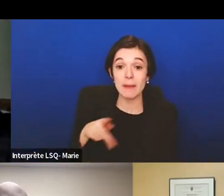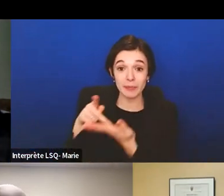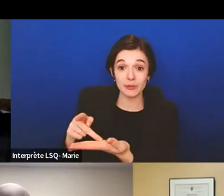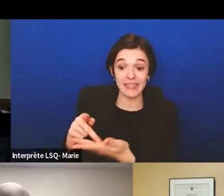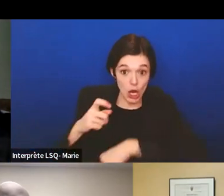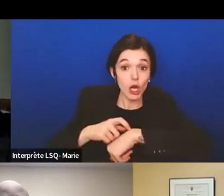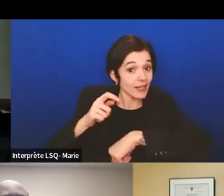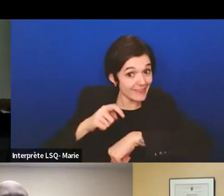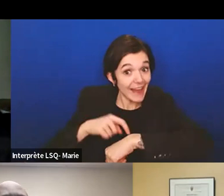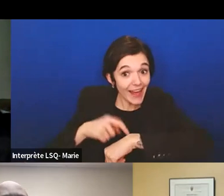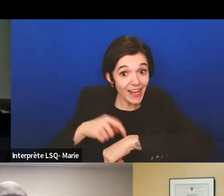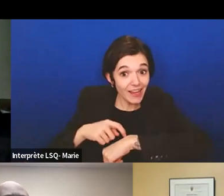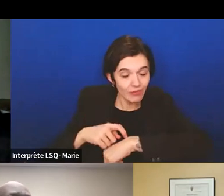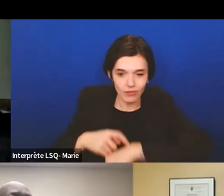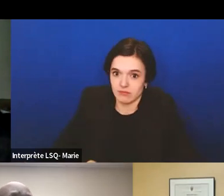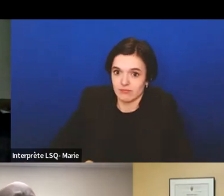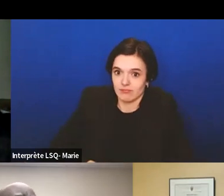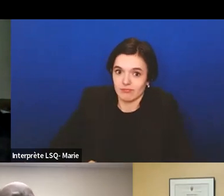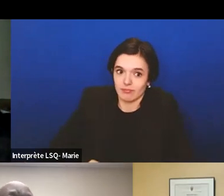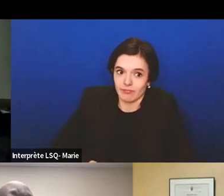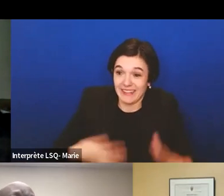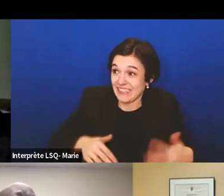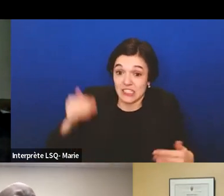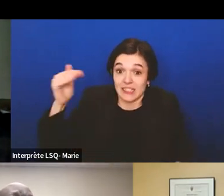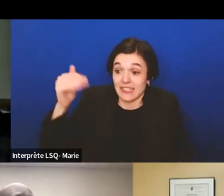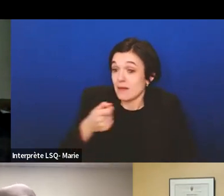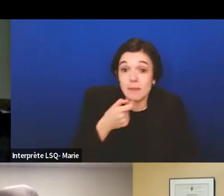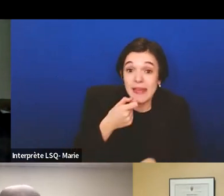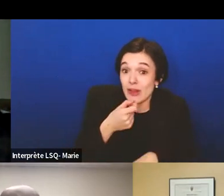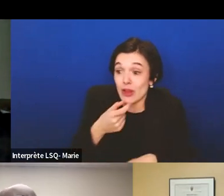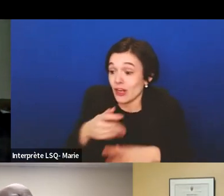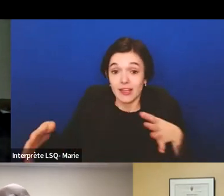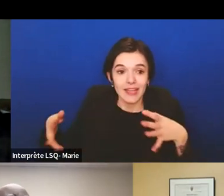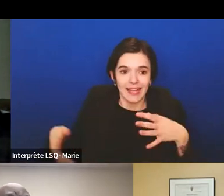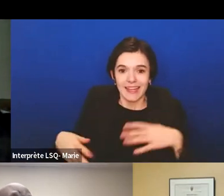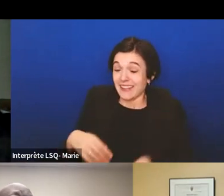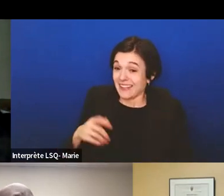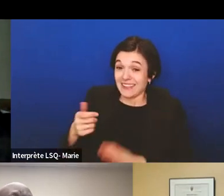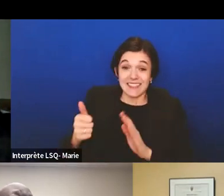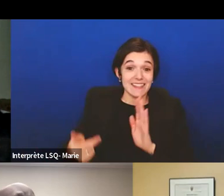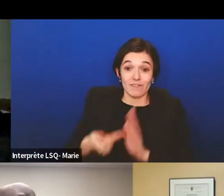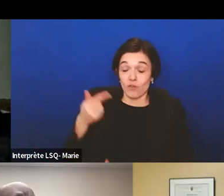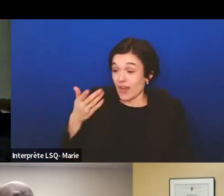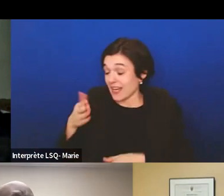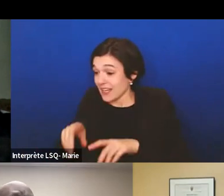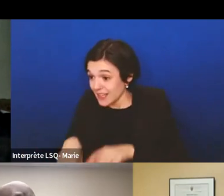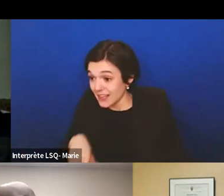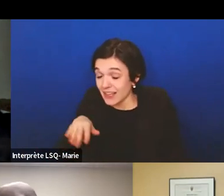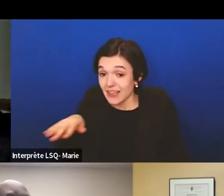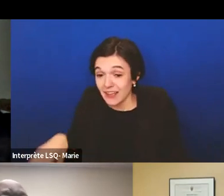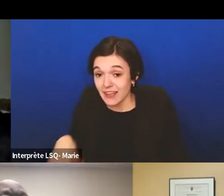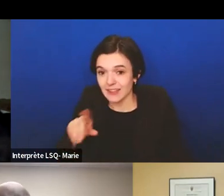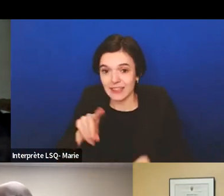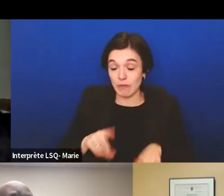honnêtement. Le ratio est élevé. Alors, même pour donner les pilules, il faut s'y prendre peut-être 10 fois. Et quelquefois, j'ai été obligé d'appeler, quand